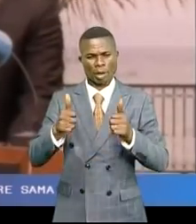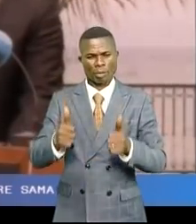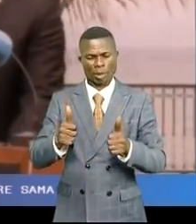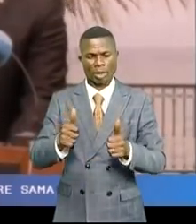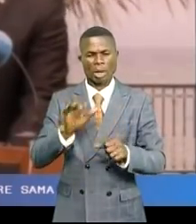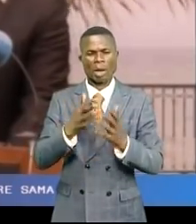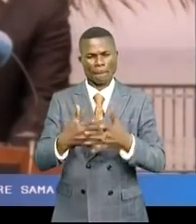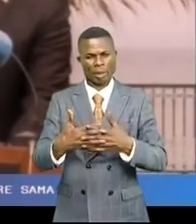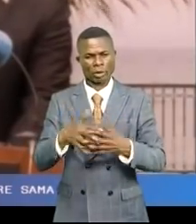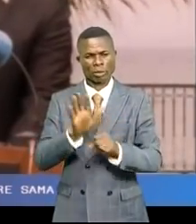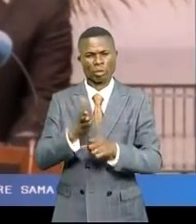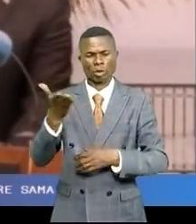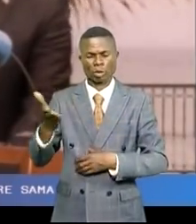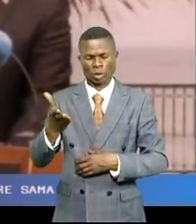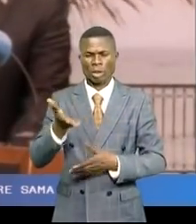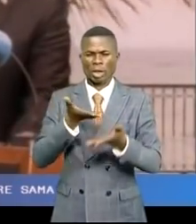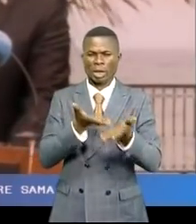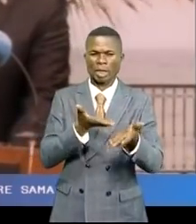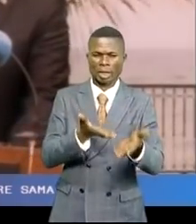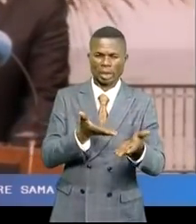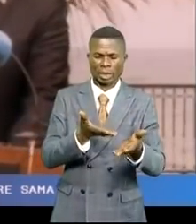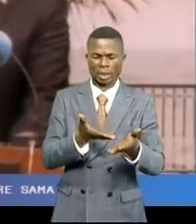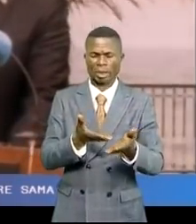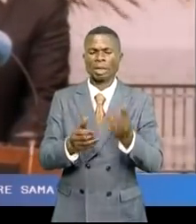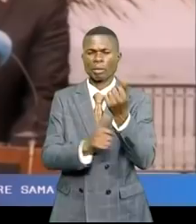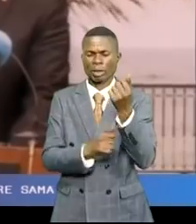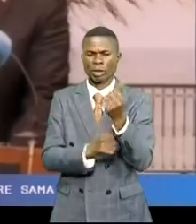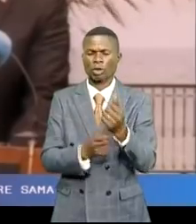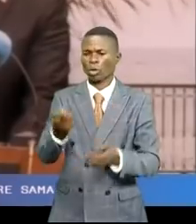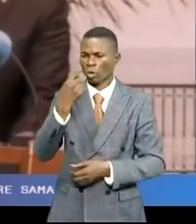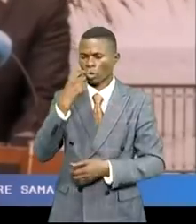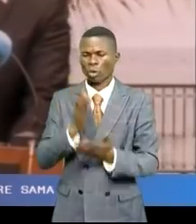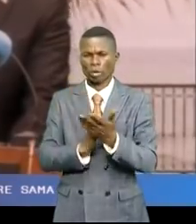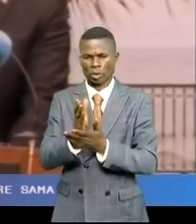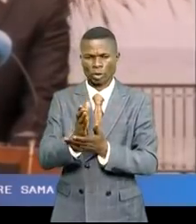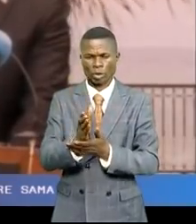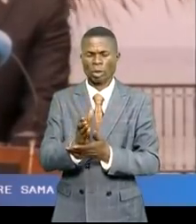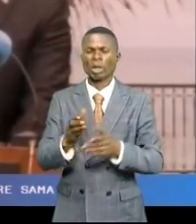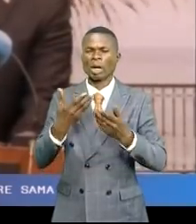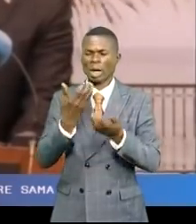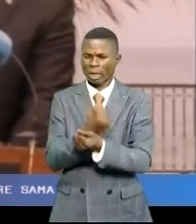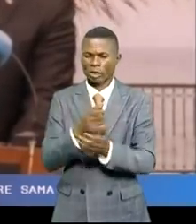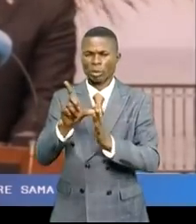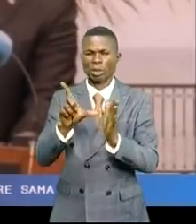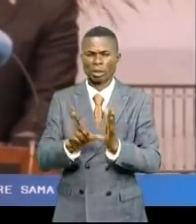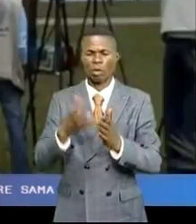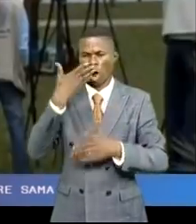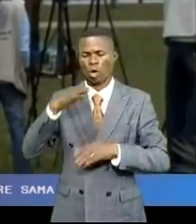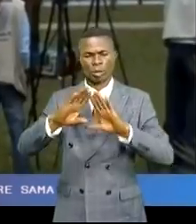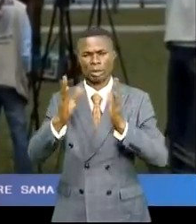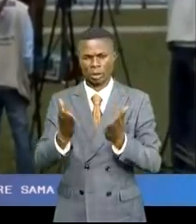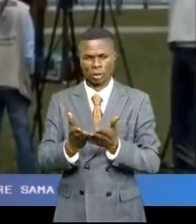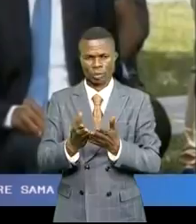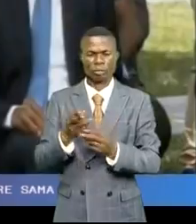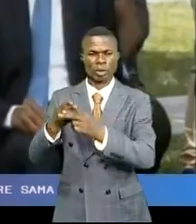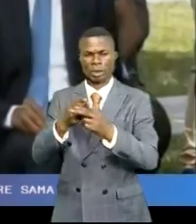équipé, pouvant dispenser des soins en renfort aux structures sanitaires existantes. La sécurité